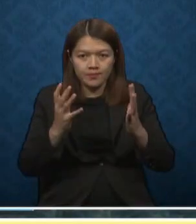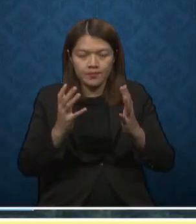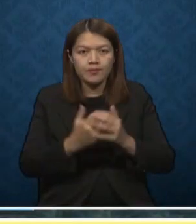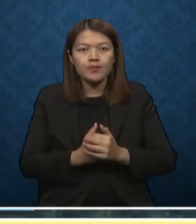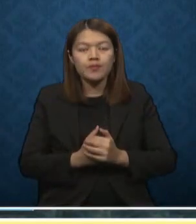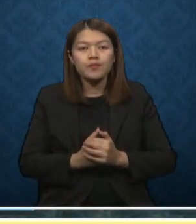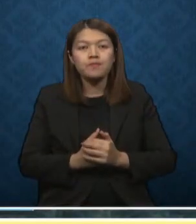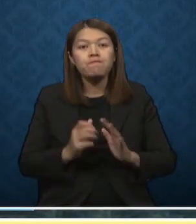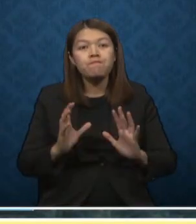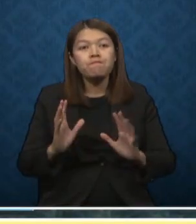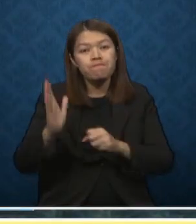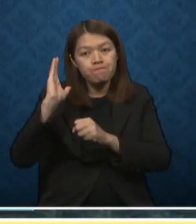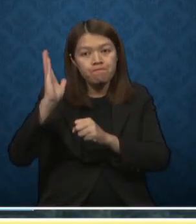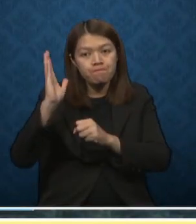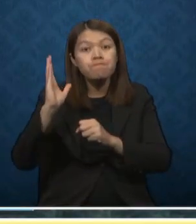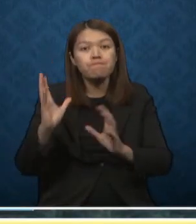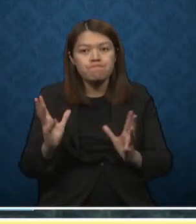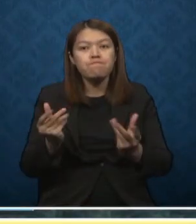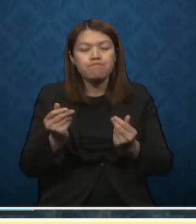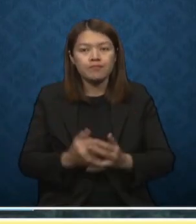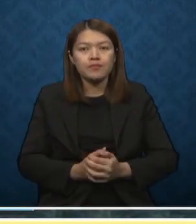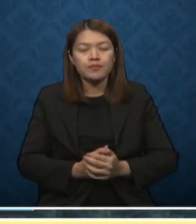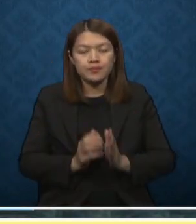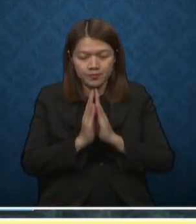ภาพรวมครับผมขออนุญาตจบการอภิปรายเพียงเท่านี้ครับขอบพระคุณมากครับท่านประธานครับ